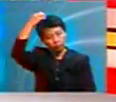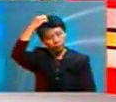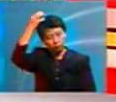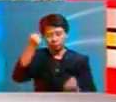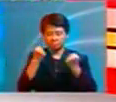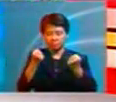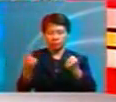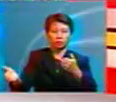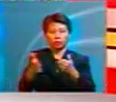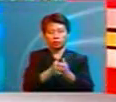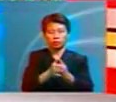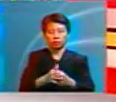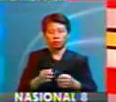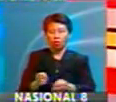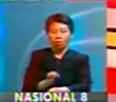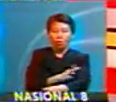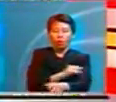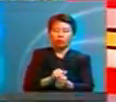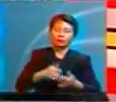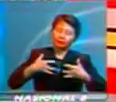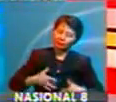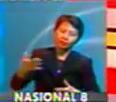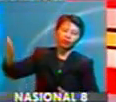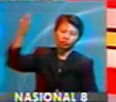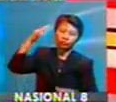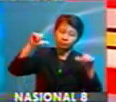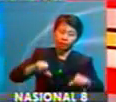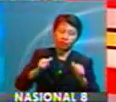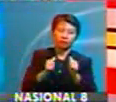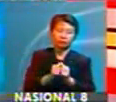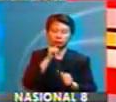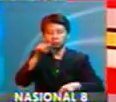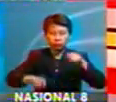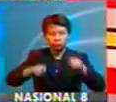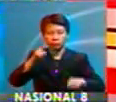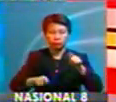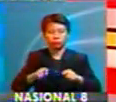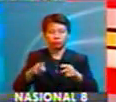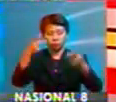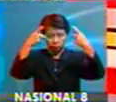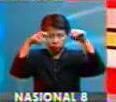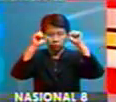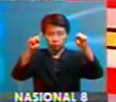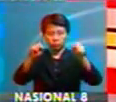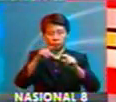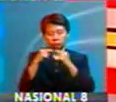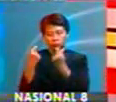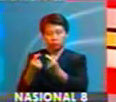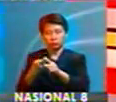berazam mahu kembali digeruni dan melupakan kekecewaan musim lalu dengan prestasi tidak menentu pengurus pasukan Amiruddin shahari